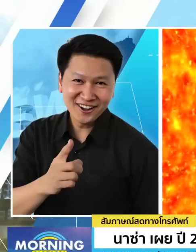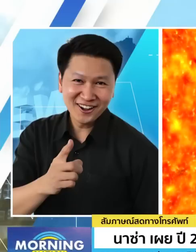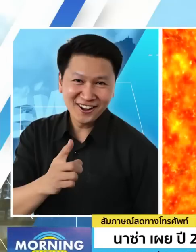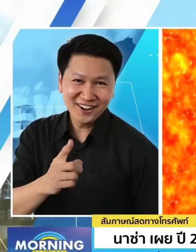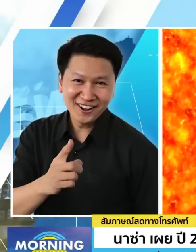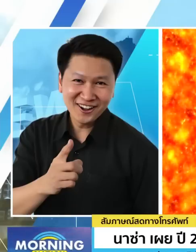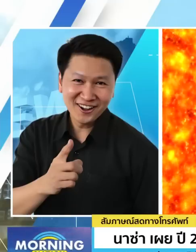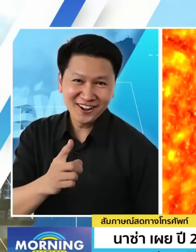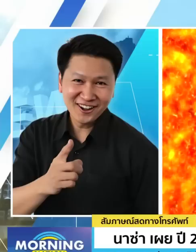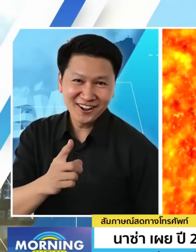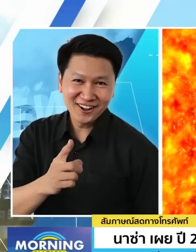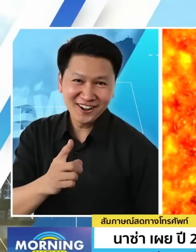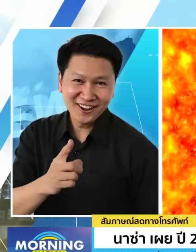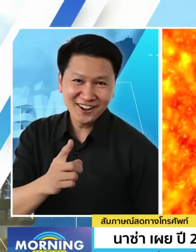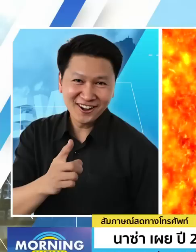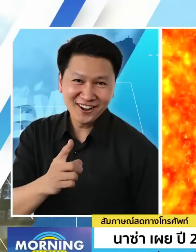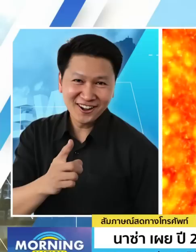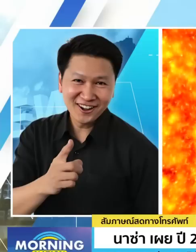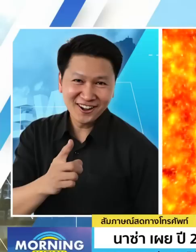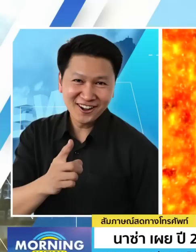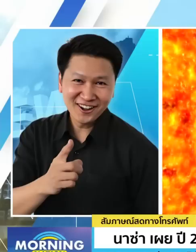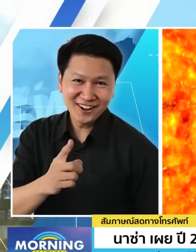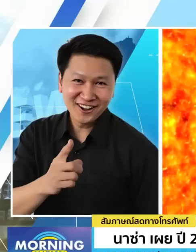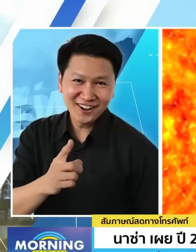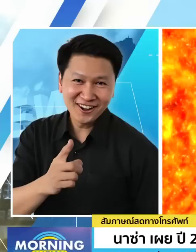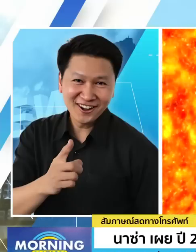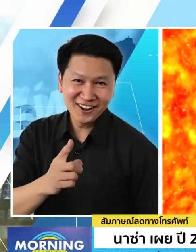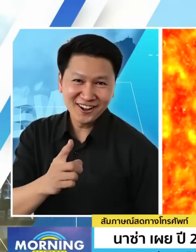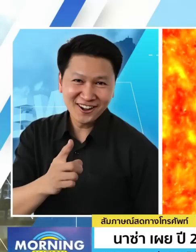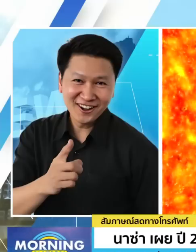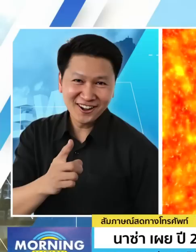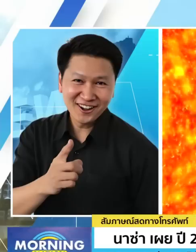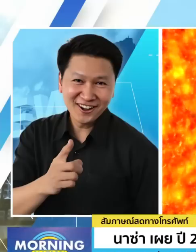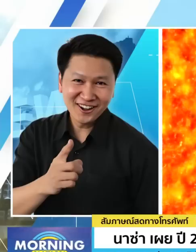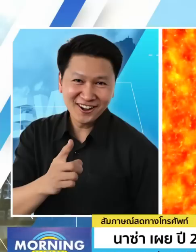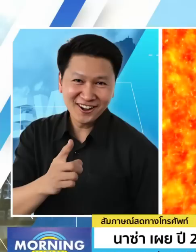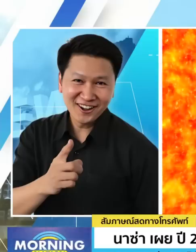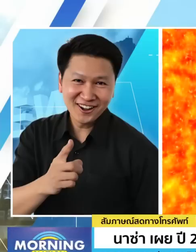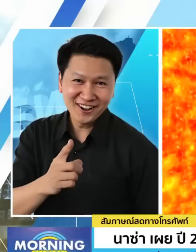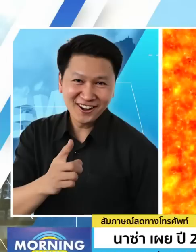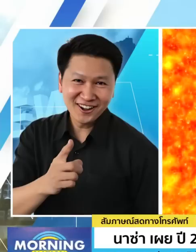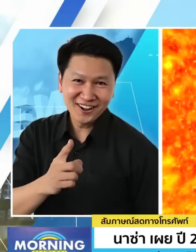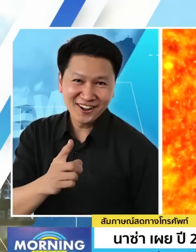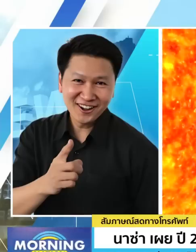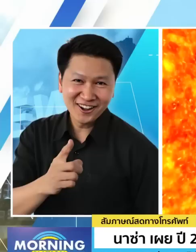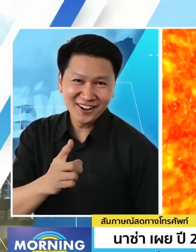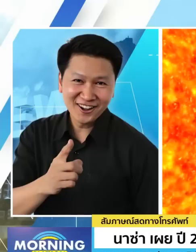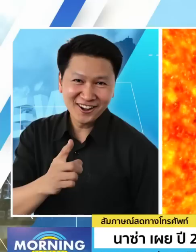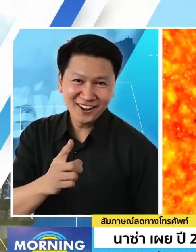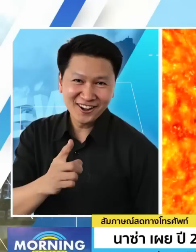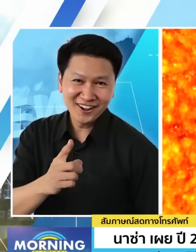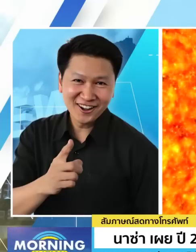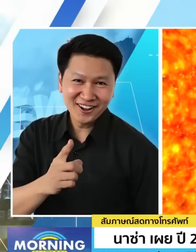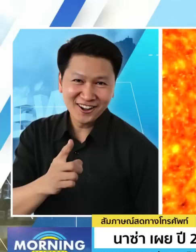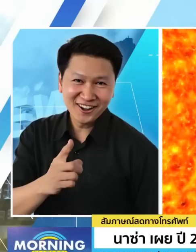ดานะครับ GASDA ก็เขาก็จะเกี่ยวข้องเรื่องการดูเรื่องของดาวเทียมสัญญาณดาวเทียมต่างๆนะครับแล้วก็ทั้งเรื่องของการใช้ดาวเทียม